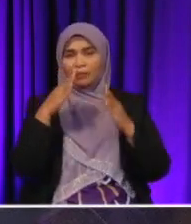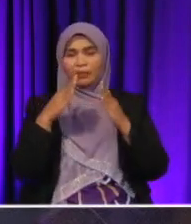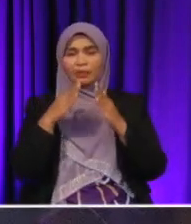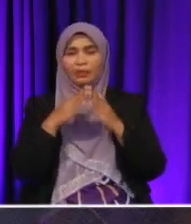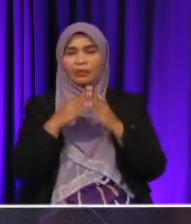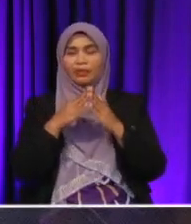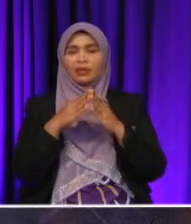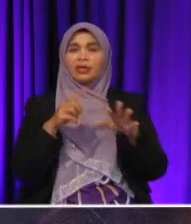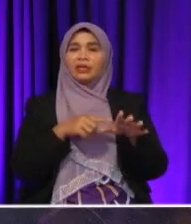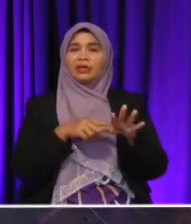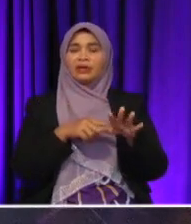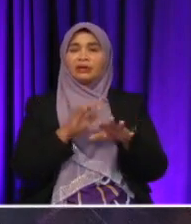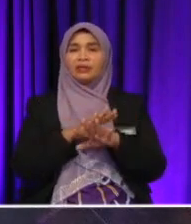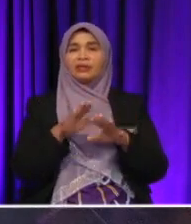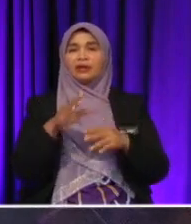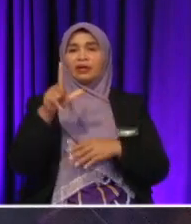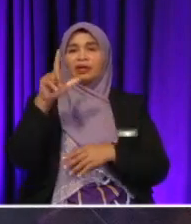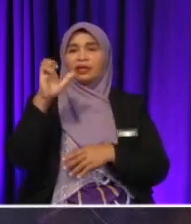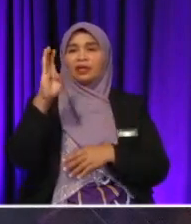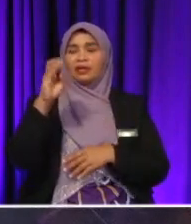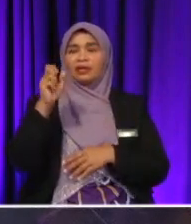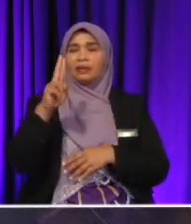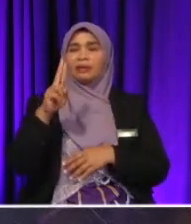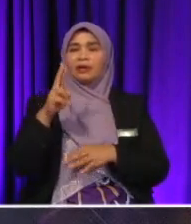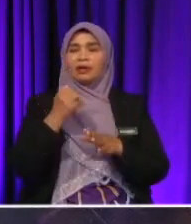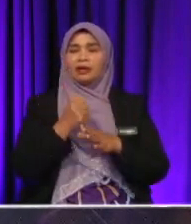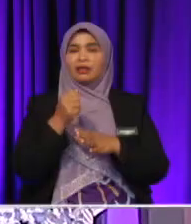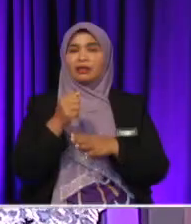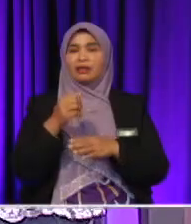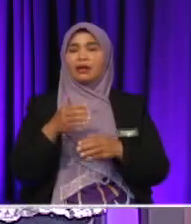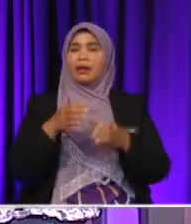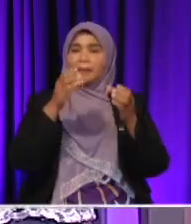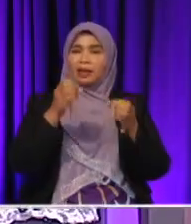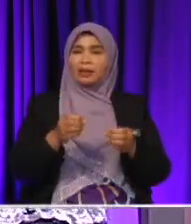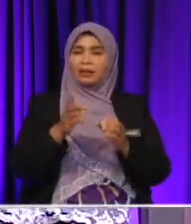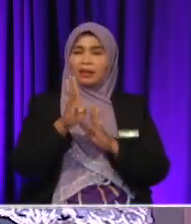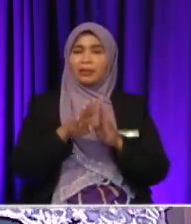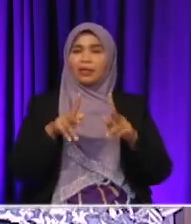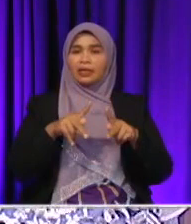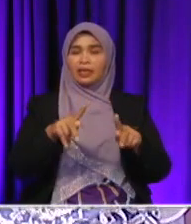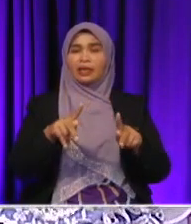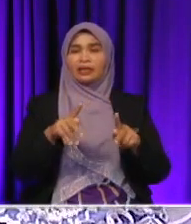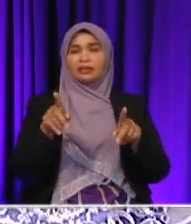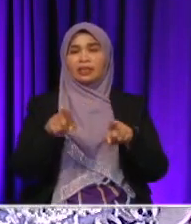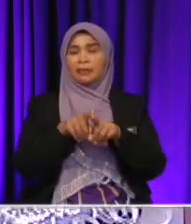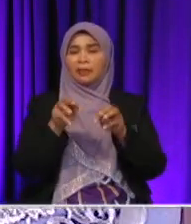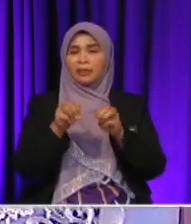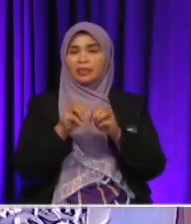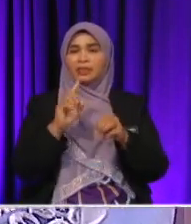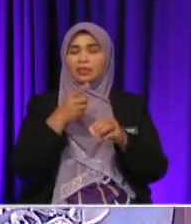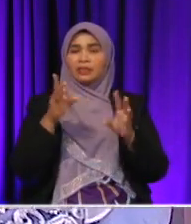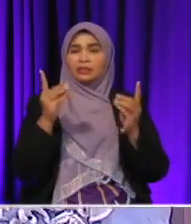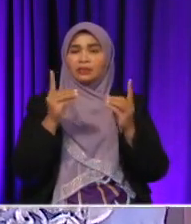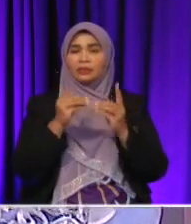daun dia tidak terlalu lebar kecil saja ataupun batang di berkayu sama seperti kita jumpa pokok-pokok di hutan